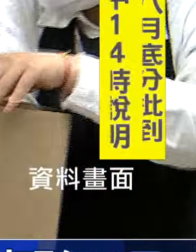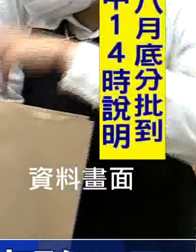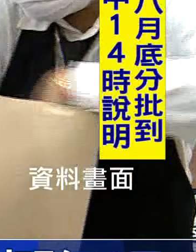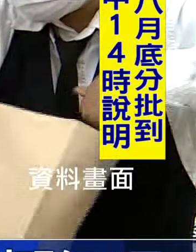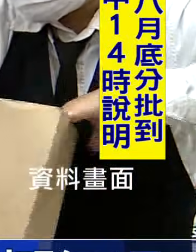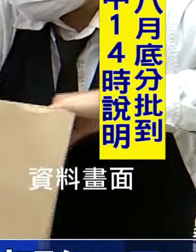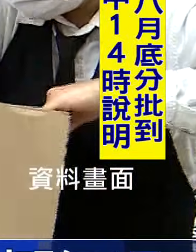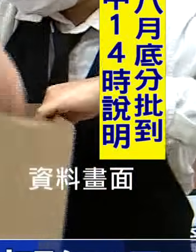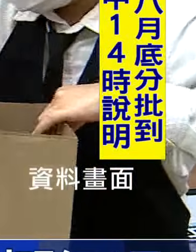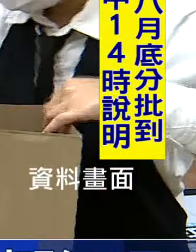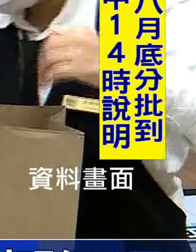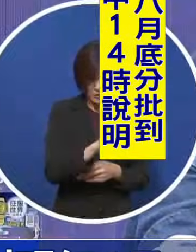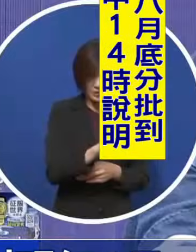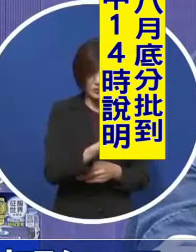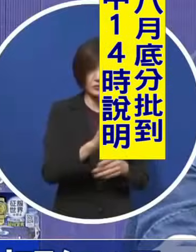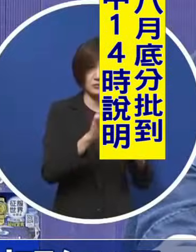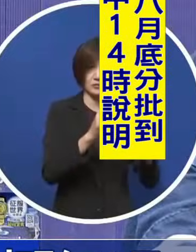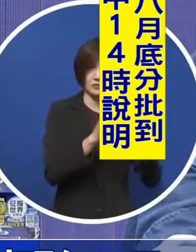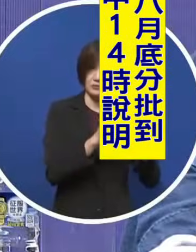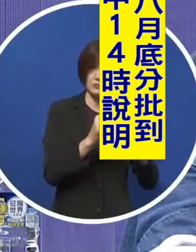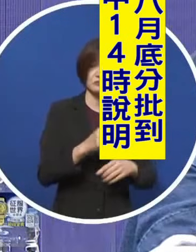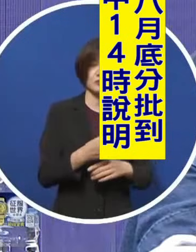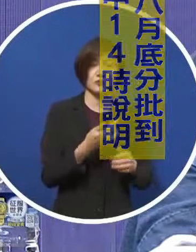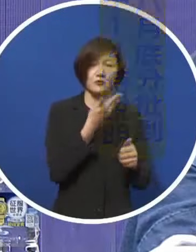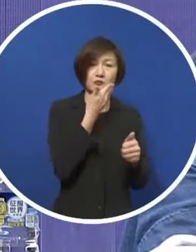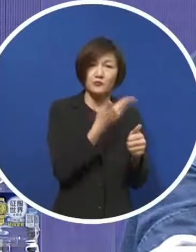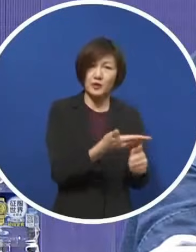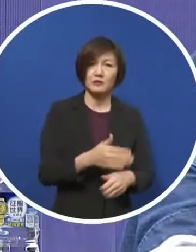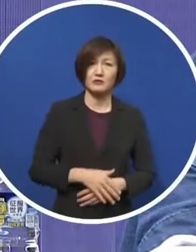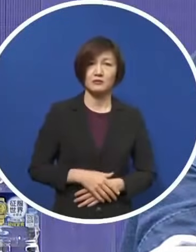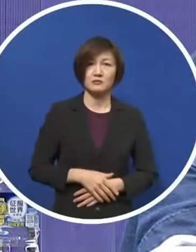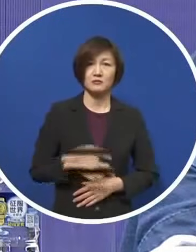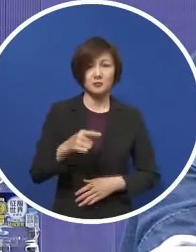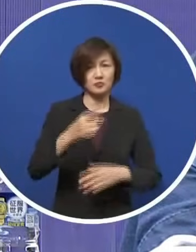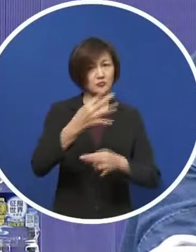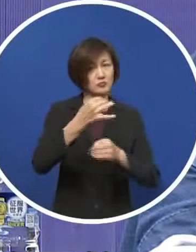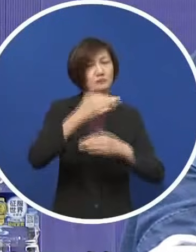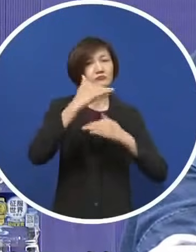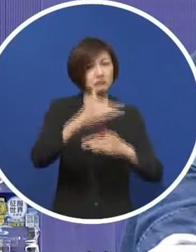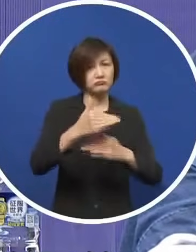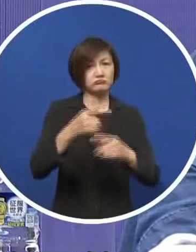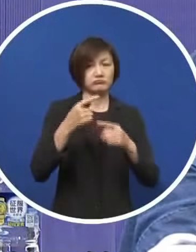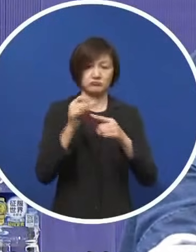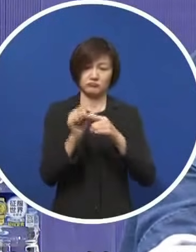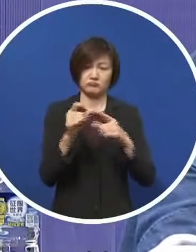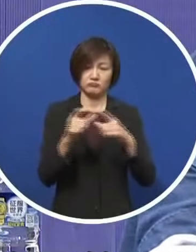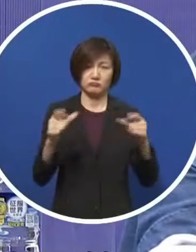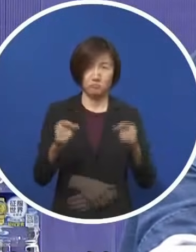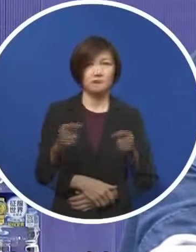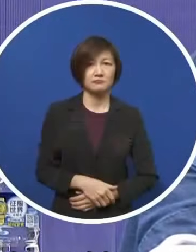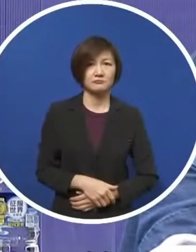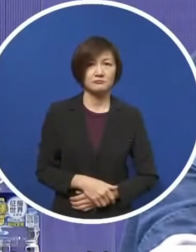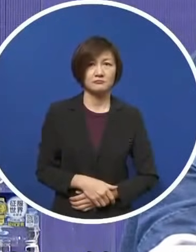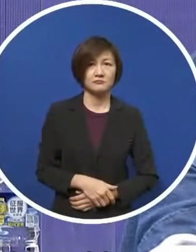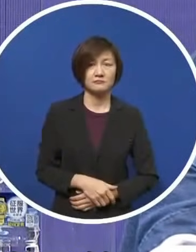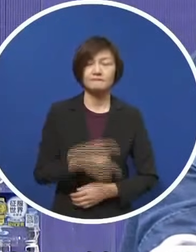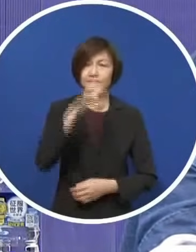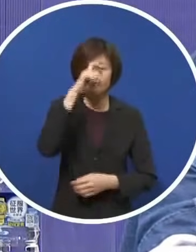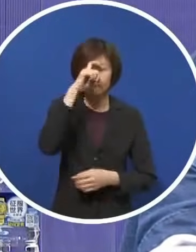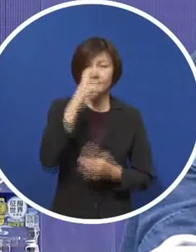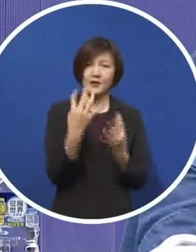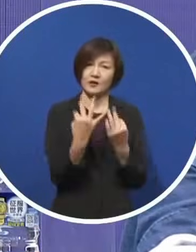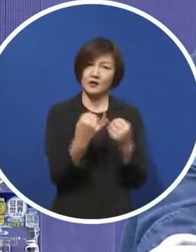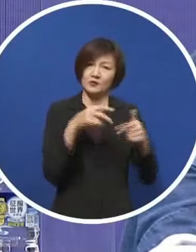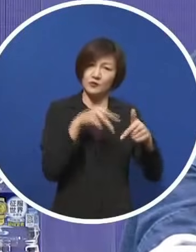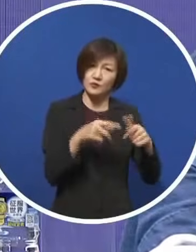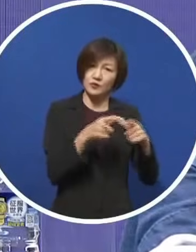给业者自行决定。 要用这种限时使用的现金，也就是五倍券，来达到这样的目的。为了要让数位券